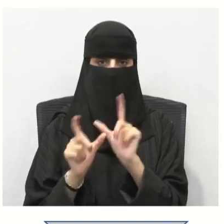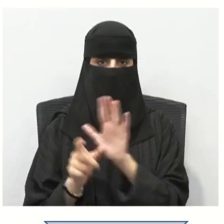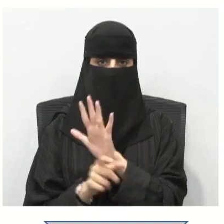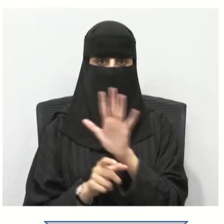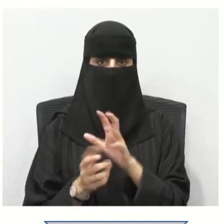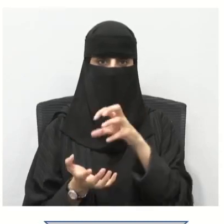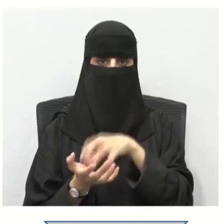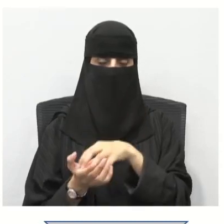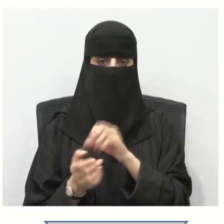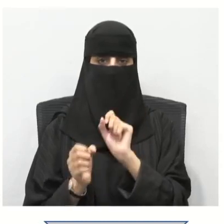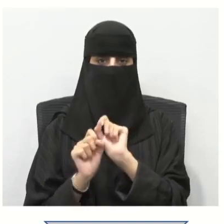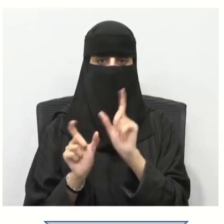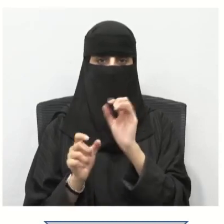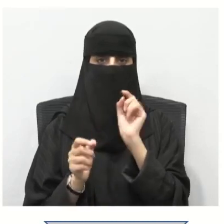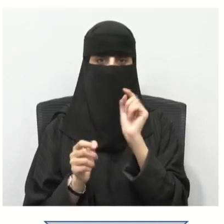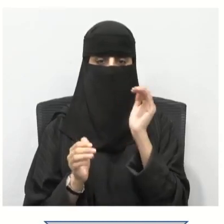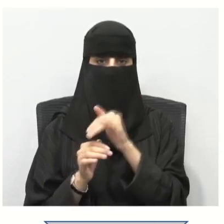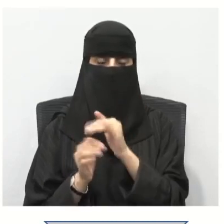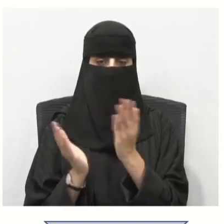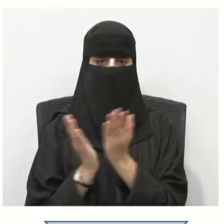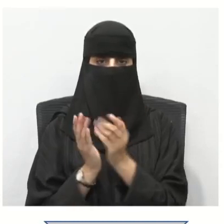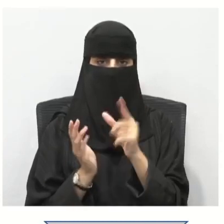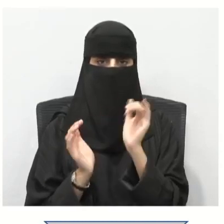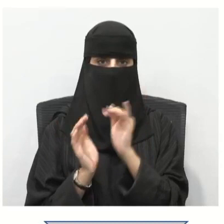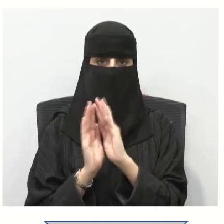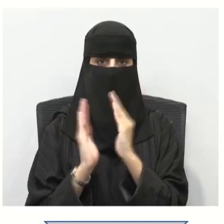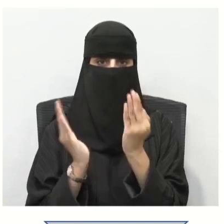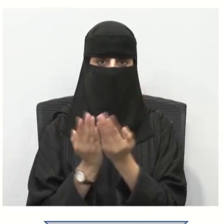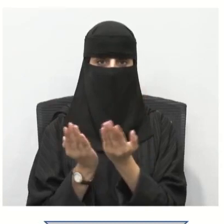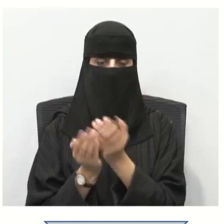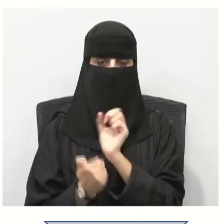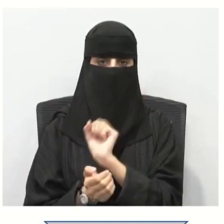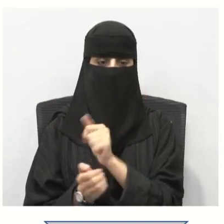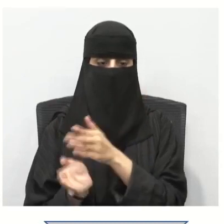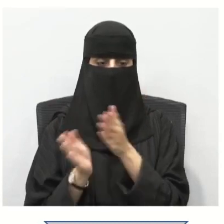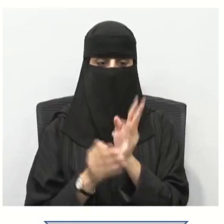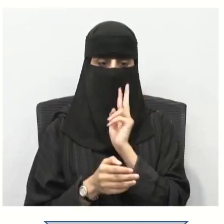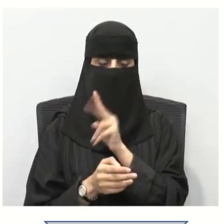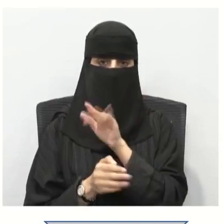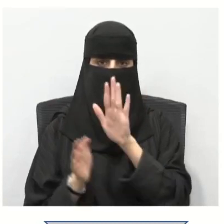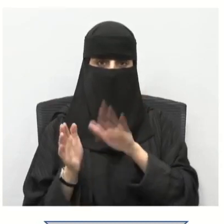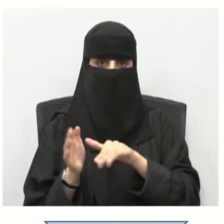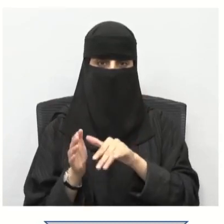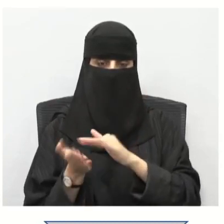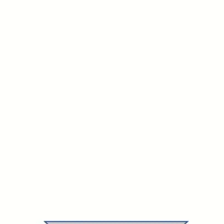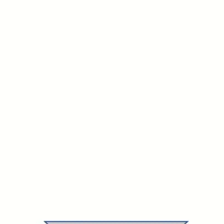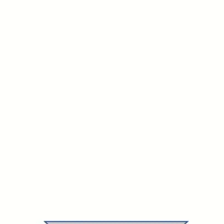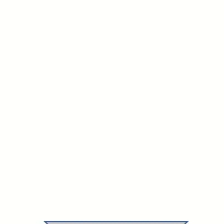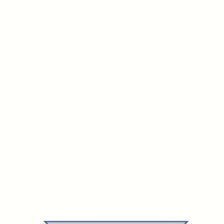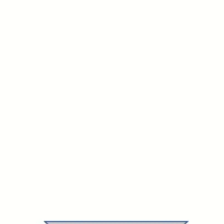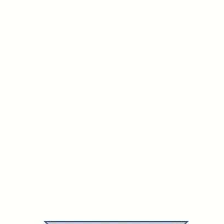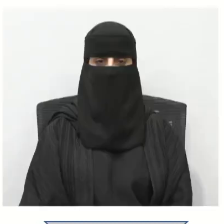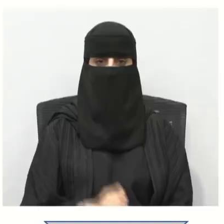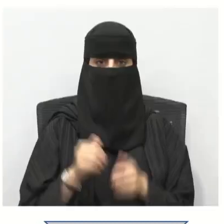في الفصل وهذه طائره احسنتم طائره لعبه